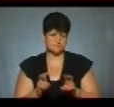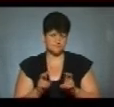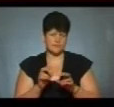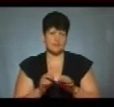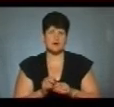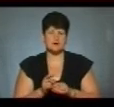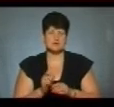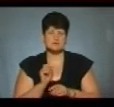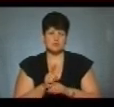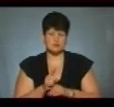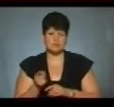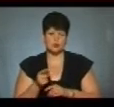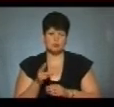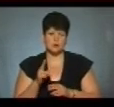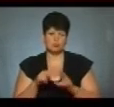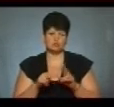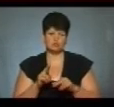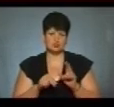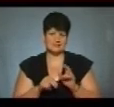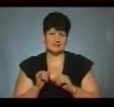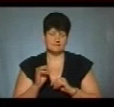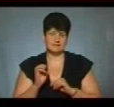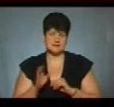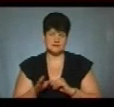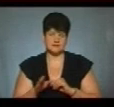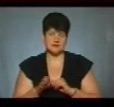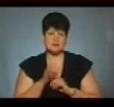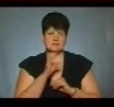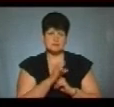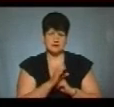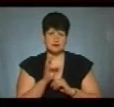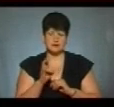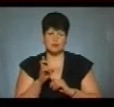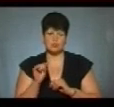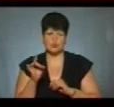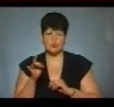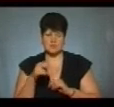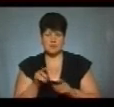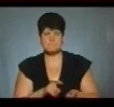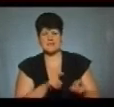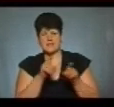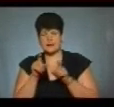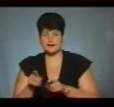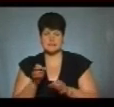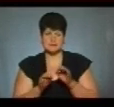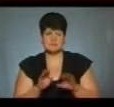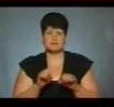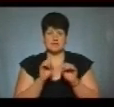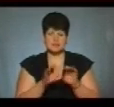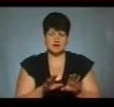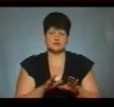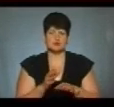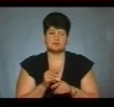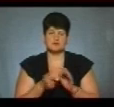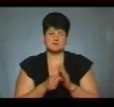будівництва – «Тернопільбудінвест». Суддя Надія Бурда перенесла підготовче засідання у справі про передачу приміщення тернопільської аптеки